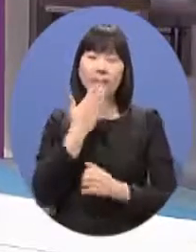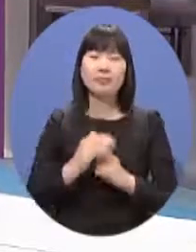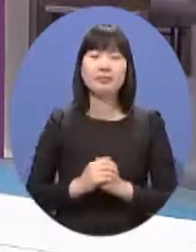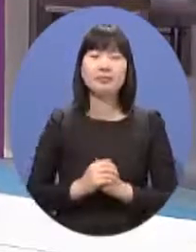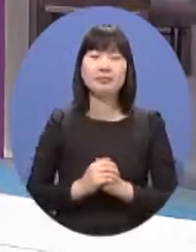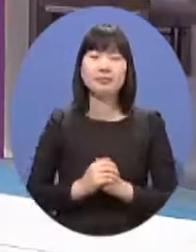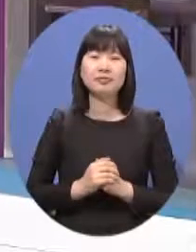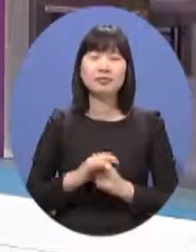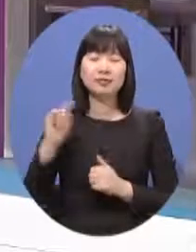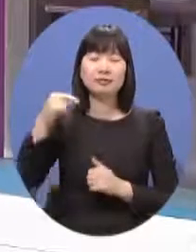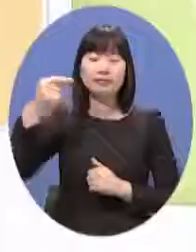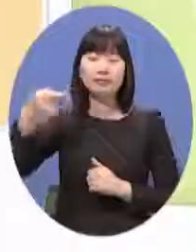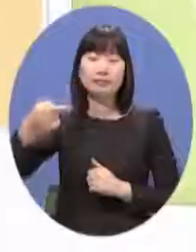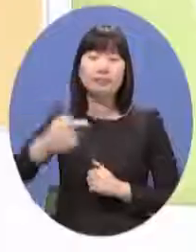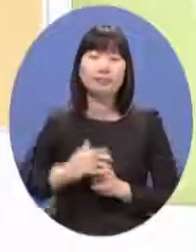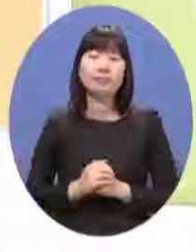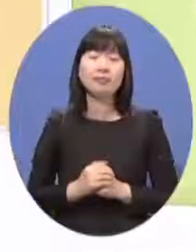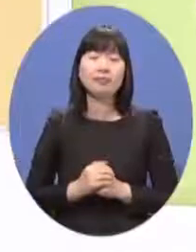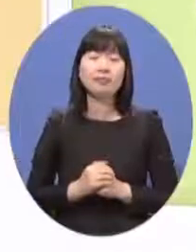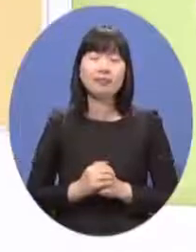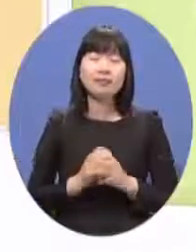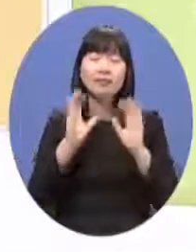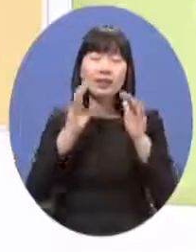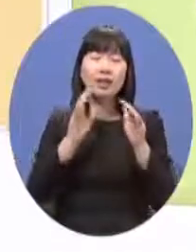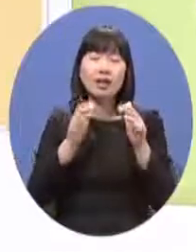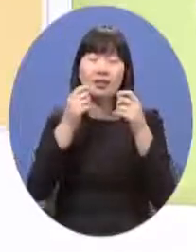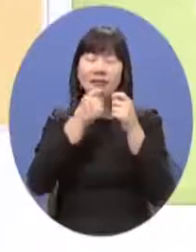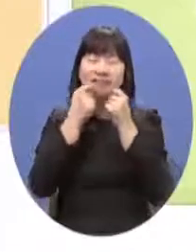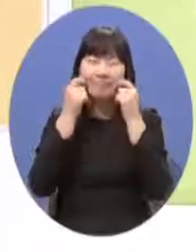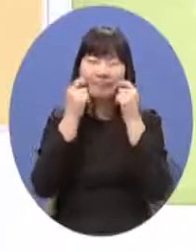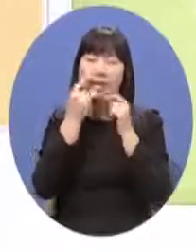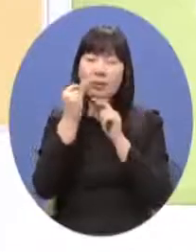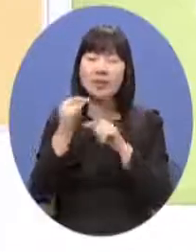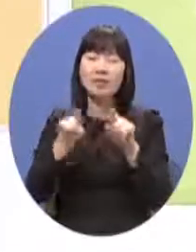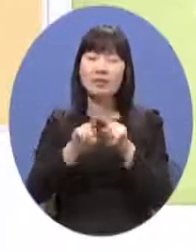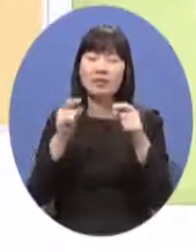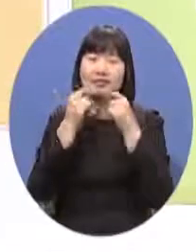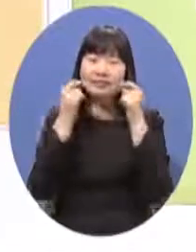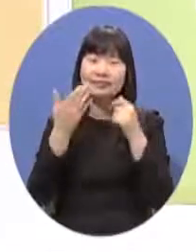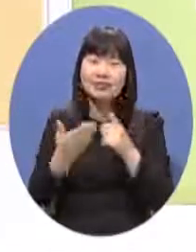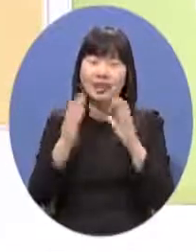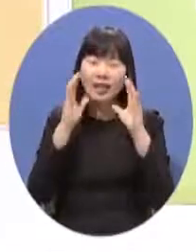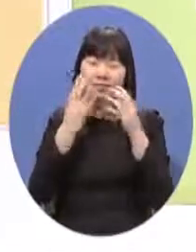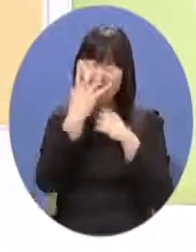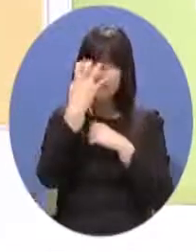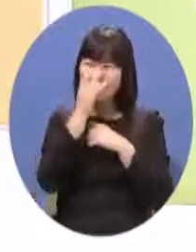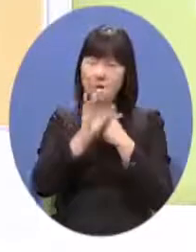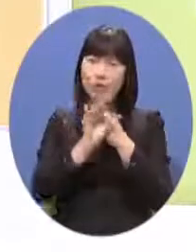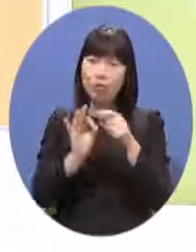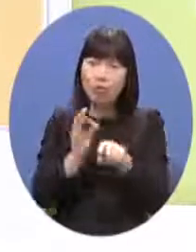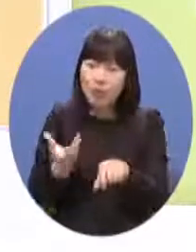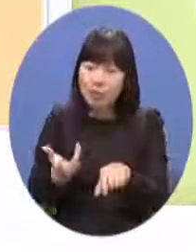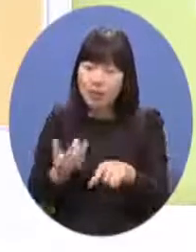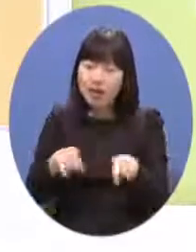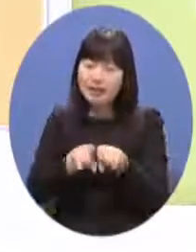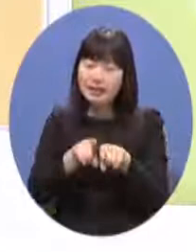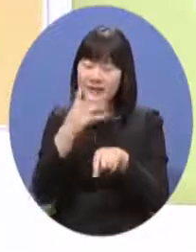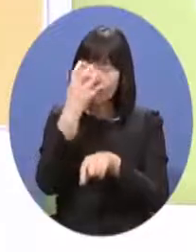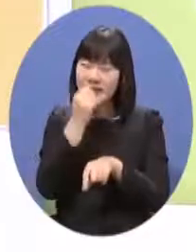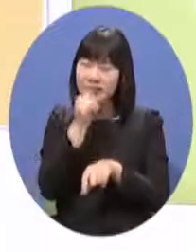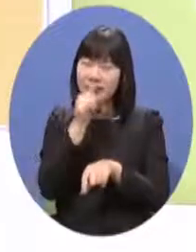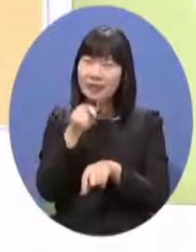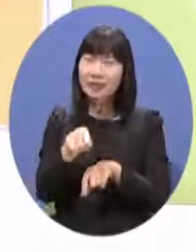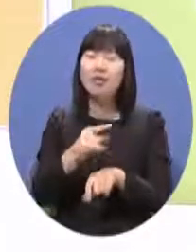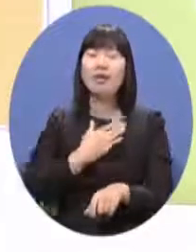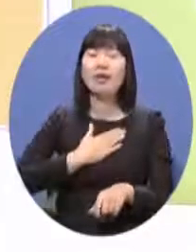네. 자, 그다음에 아기가 웃으면 엄마가 이렇게 같이 웃어주고 아기가 이렇게 찡그리면 어디 아파하고 같이 찡그려주죠.